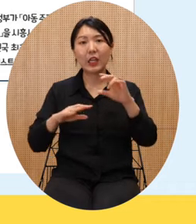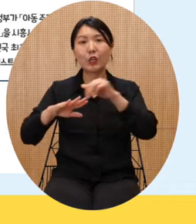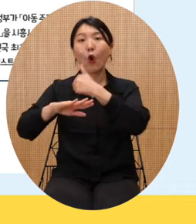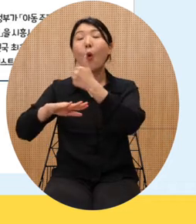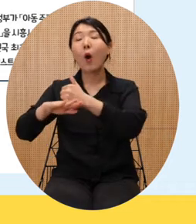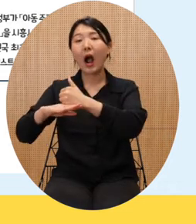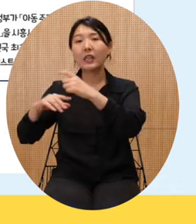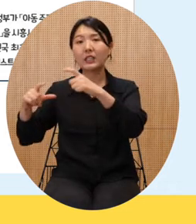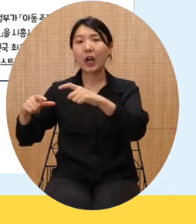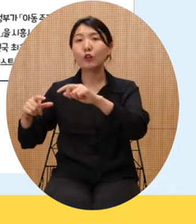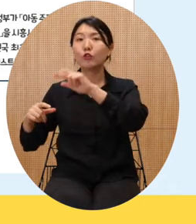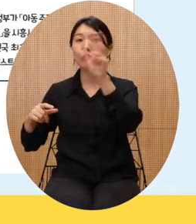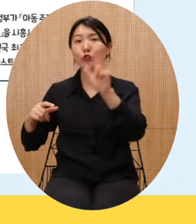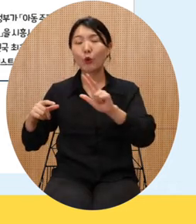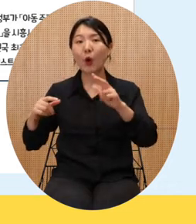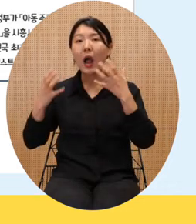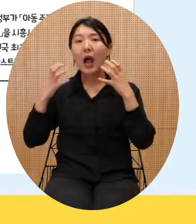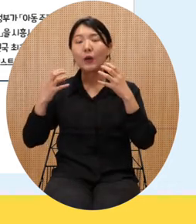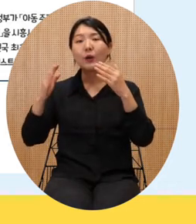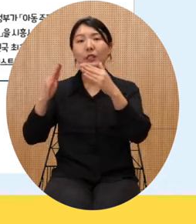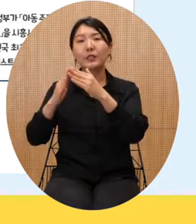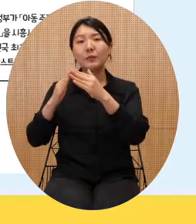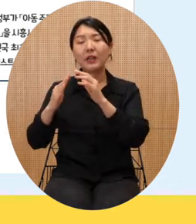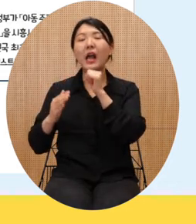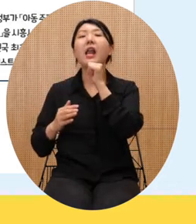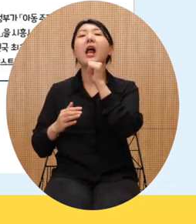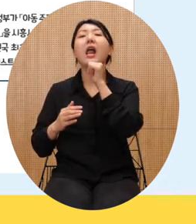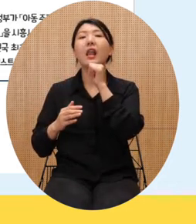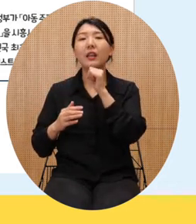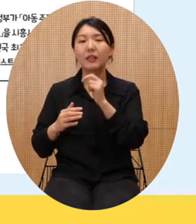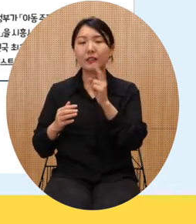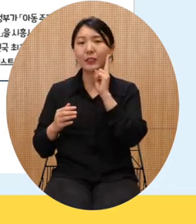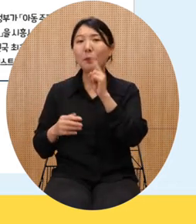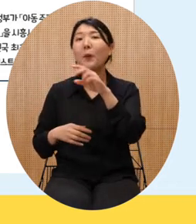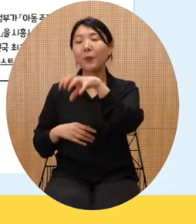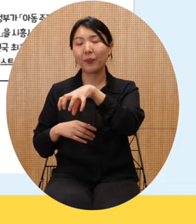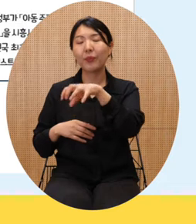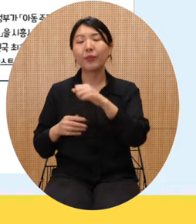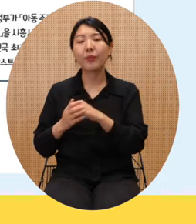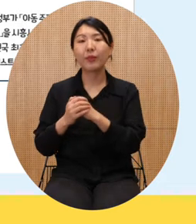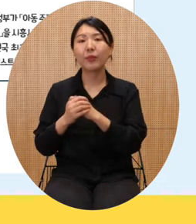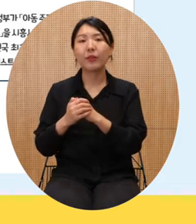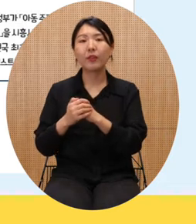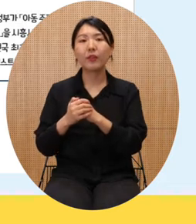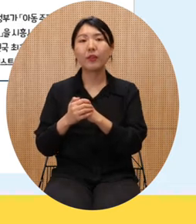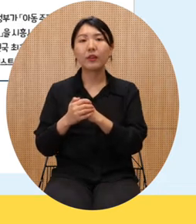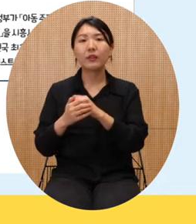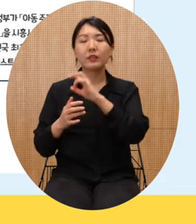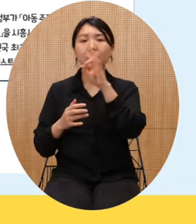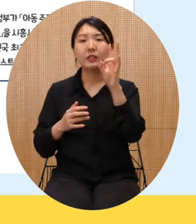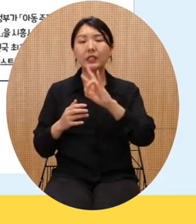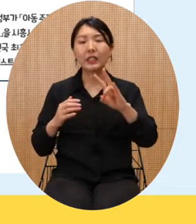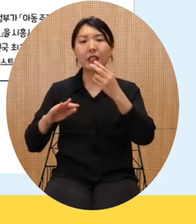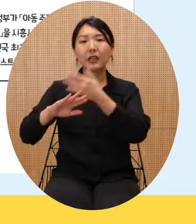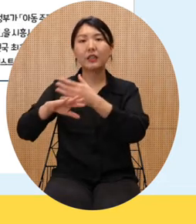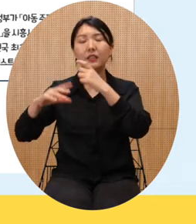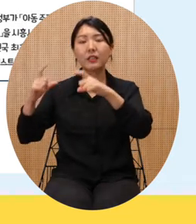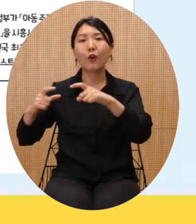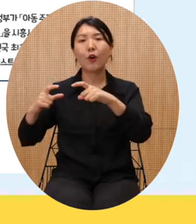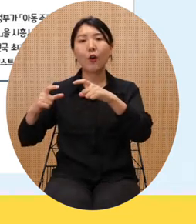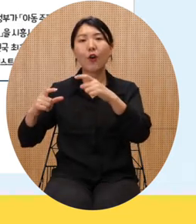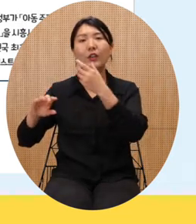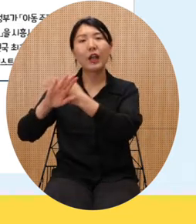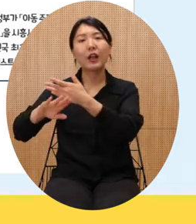시흥의 정황 본동은 전국적으로 아동 주거 빈곤 문제가 상당히 심각한 곳인데, 근데 시흥이